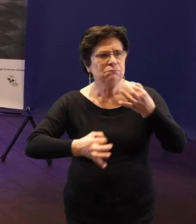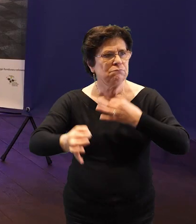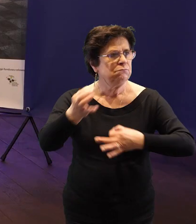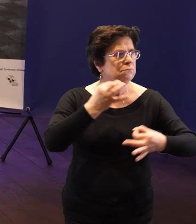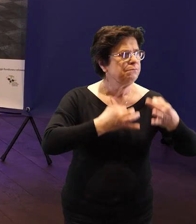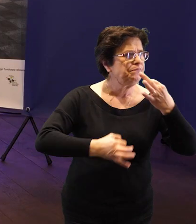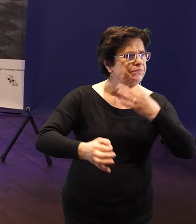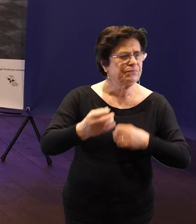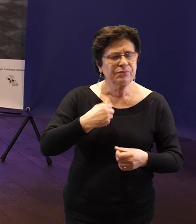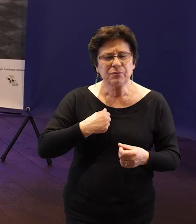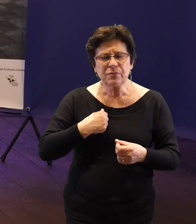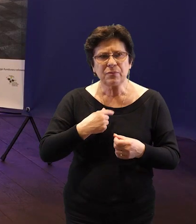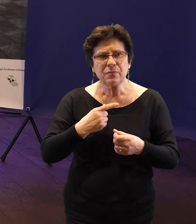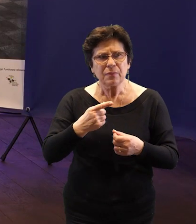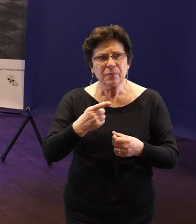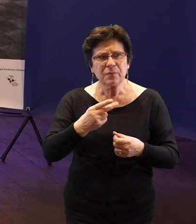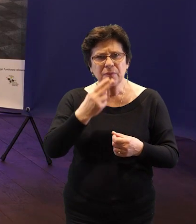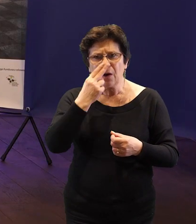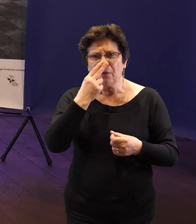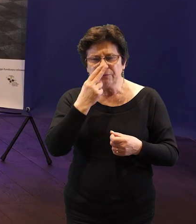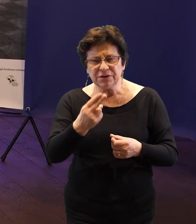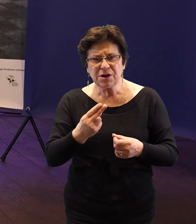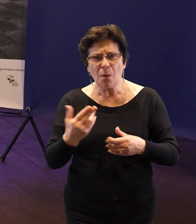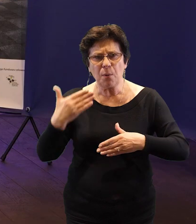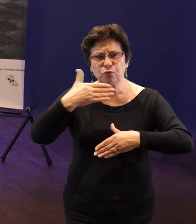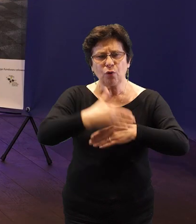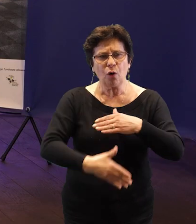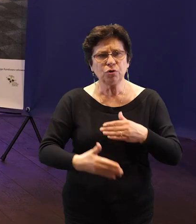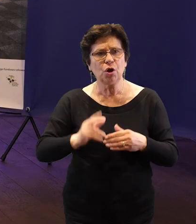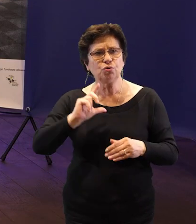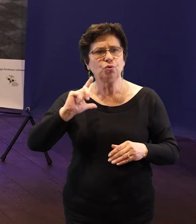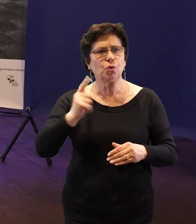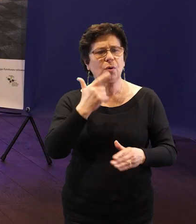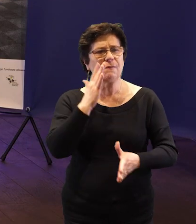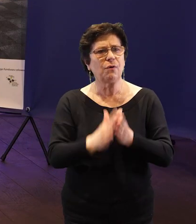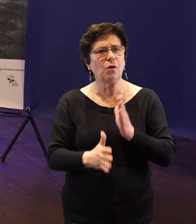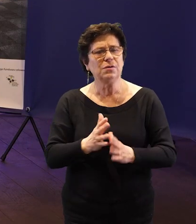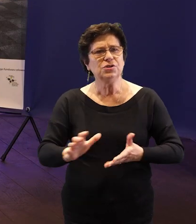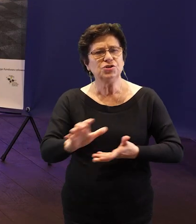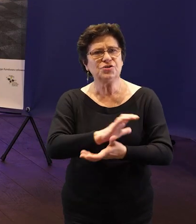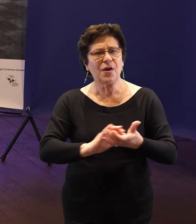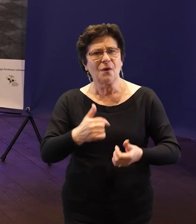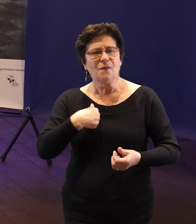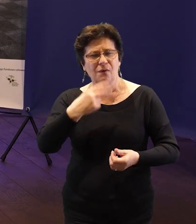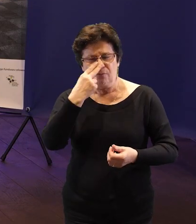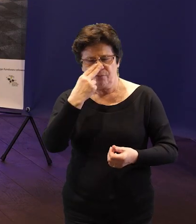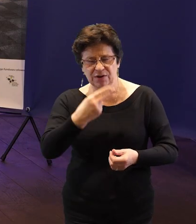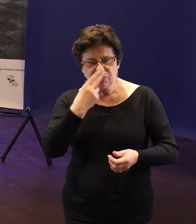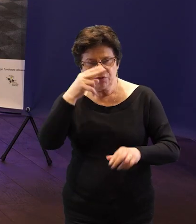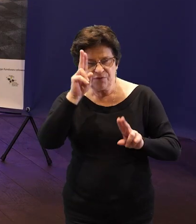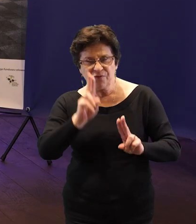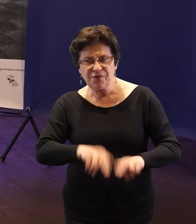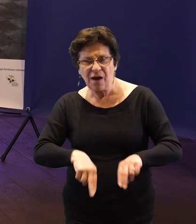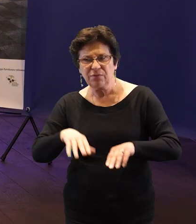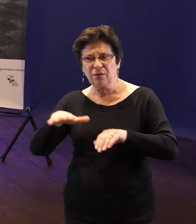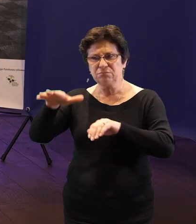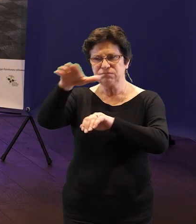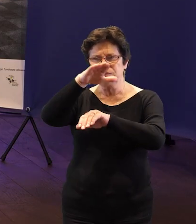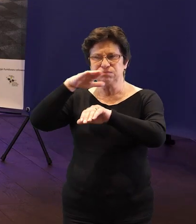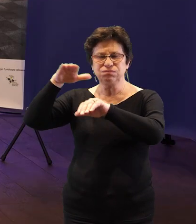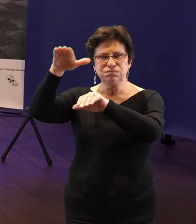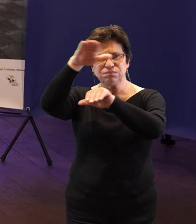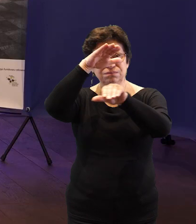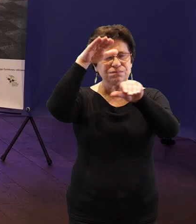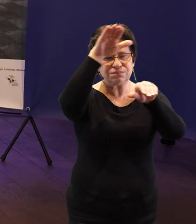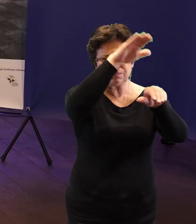opisujące loty w pobliżu Zamku Książ pod koniec II wojny światowej. Obiektu, który miał taki kulistą kabinę i